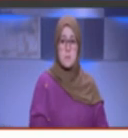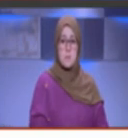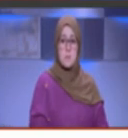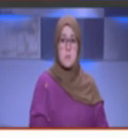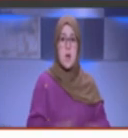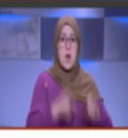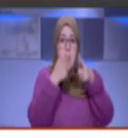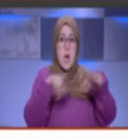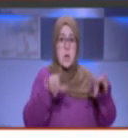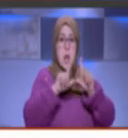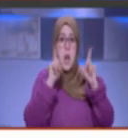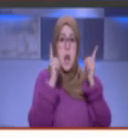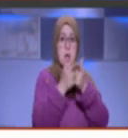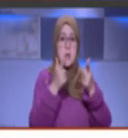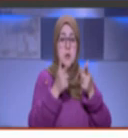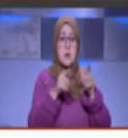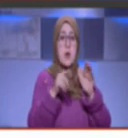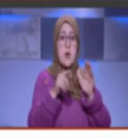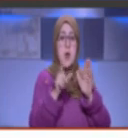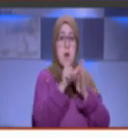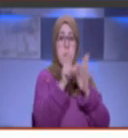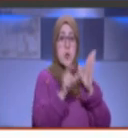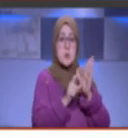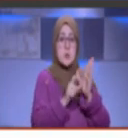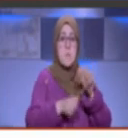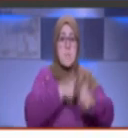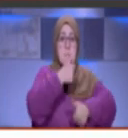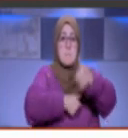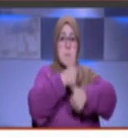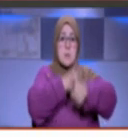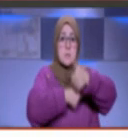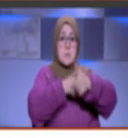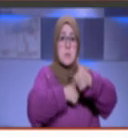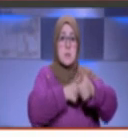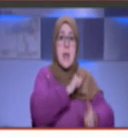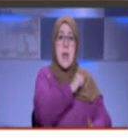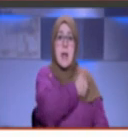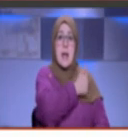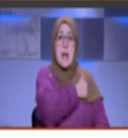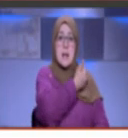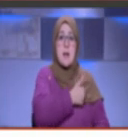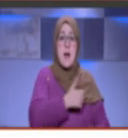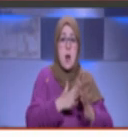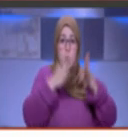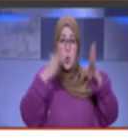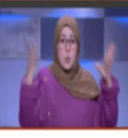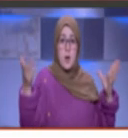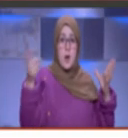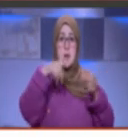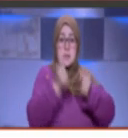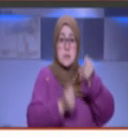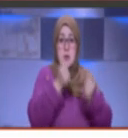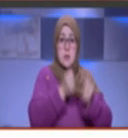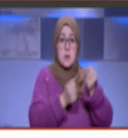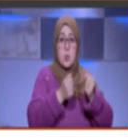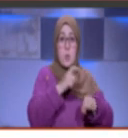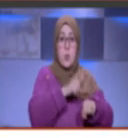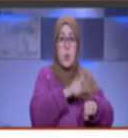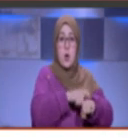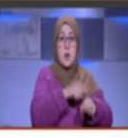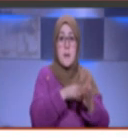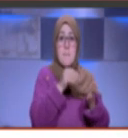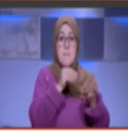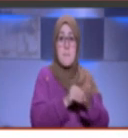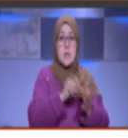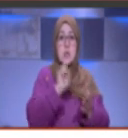أعلنت اللجنة المنظمة لسباق جائزة كندا الكبرى فورمولا 1 للسيارات والمقرر عقده من 12 وحتى 14